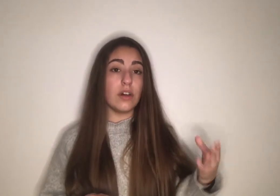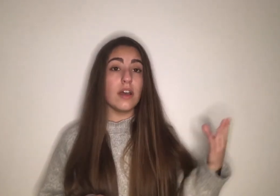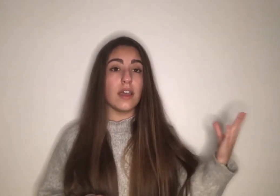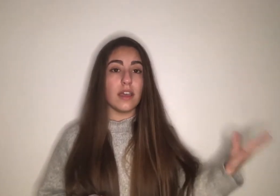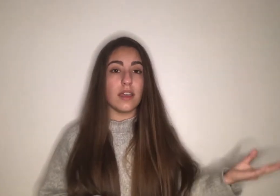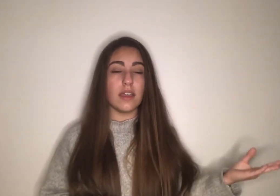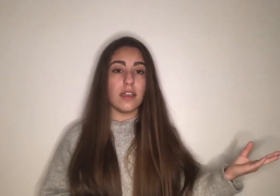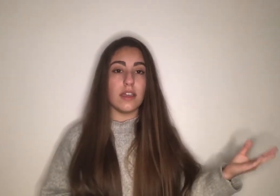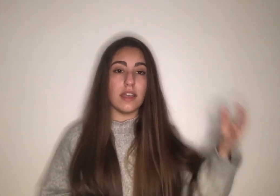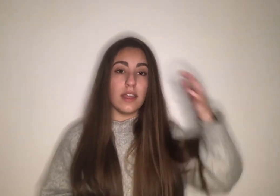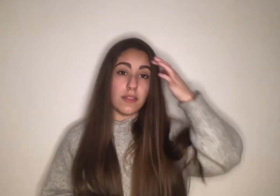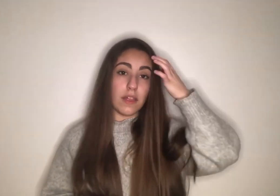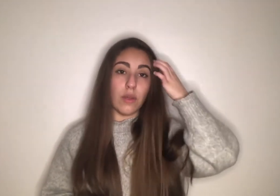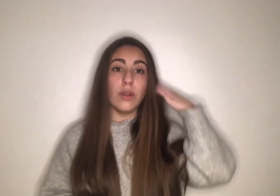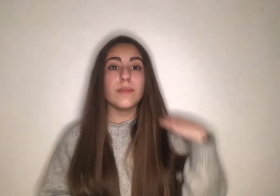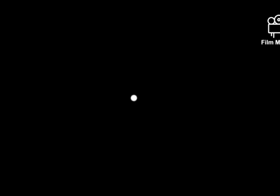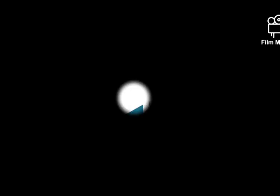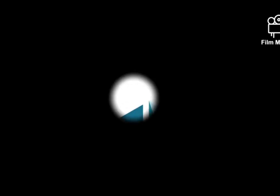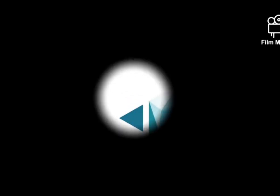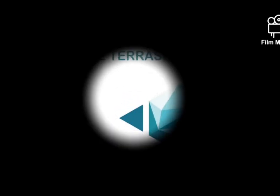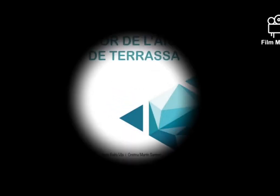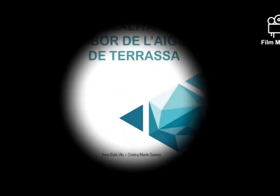acceptació i de dol.